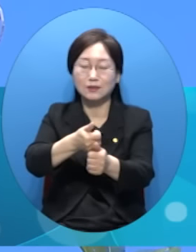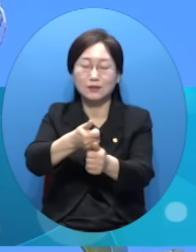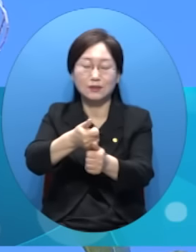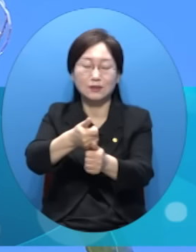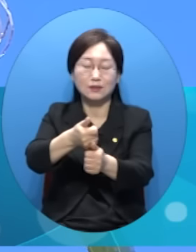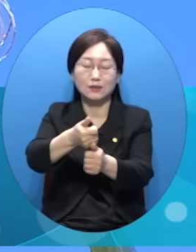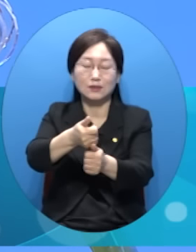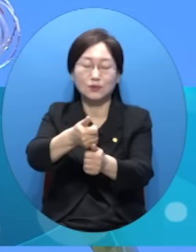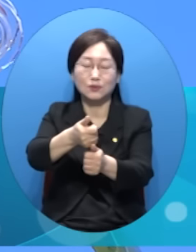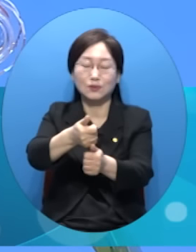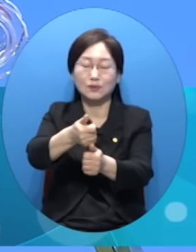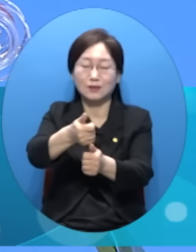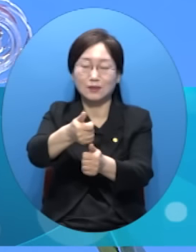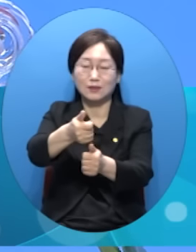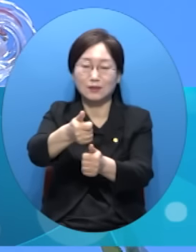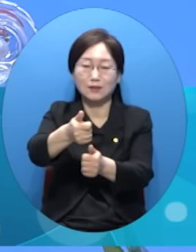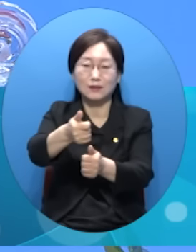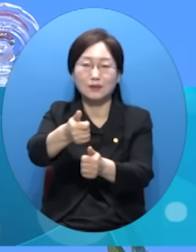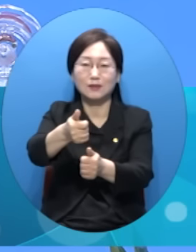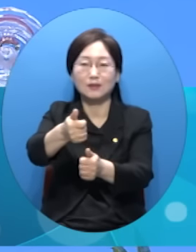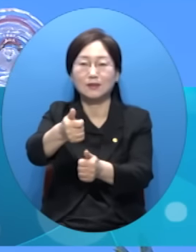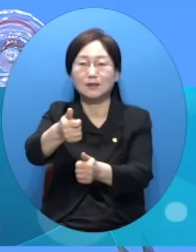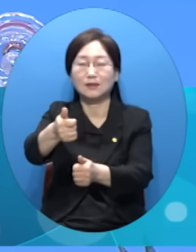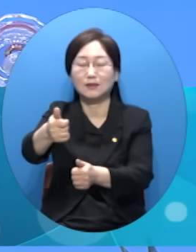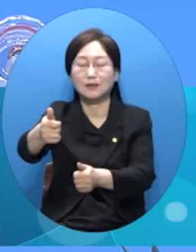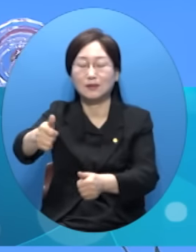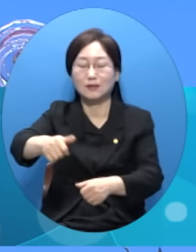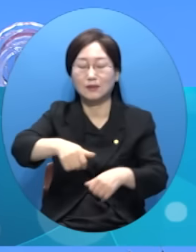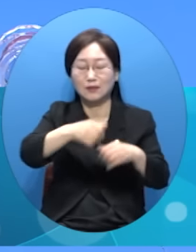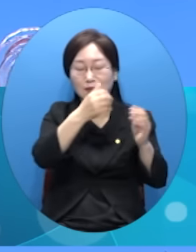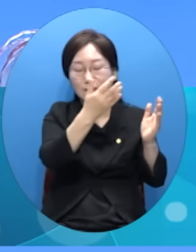어려움이 기도다